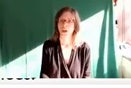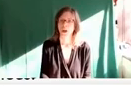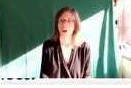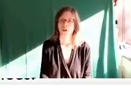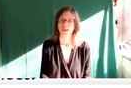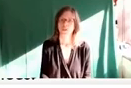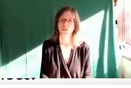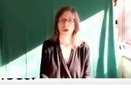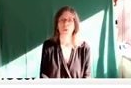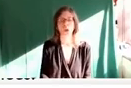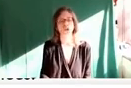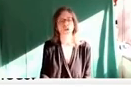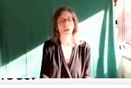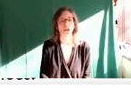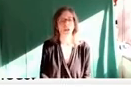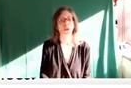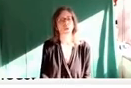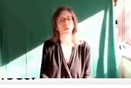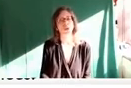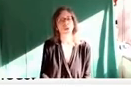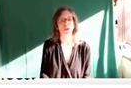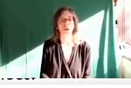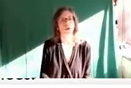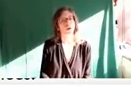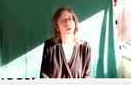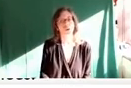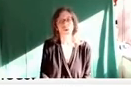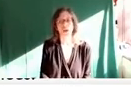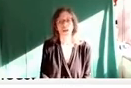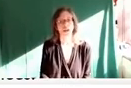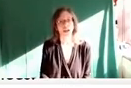perish », qui peut encourager certaines conduites